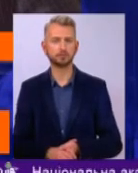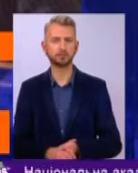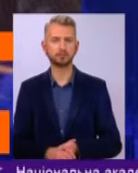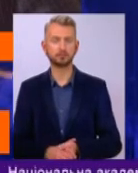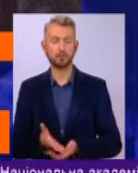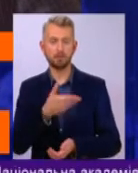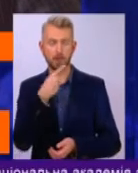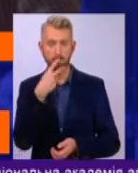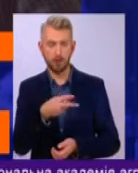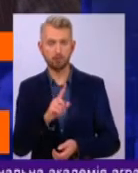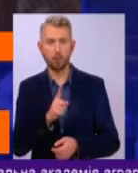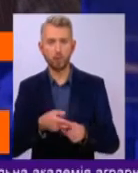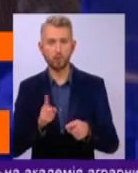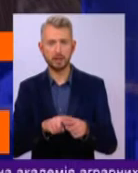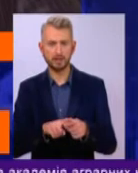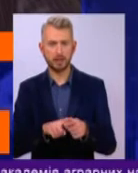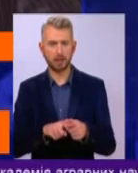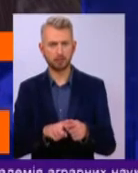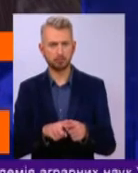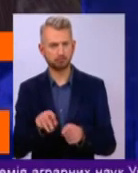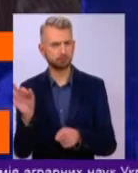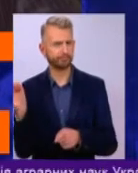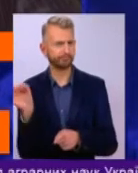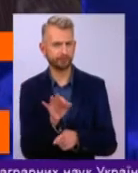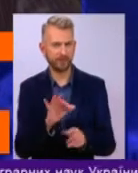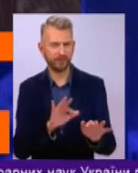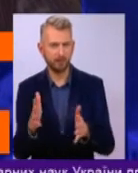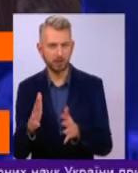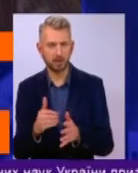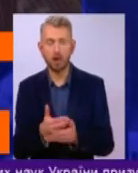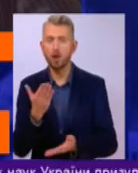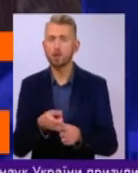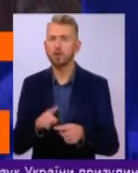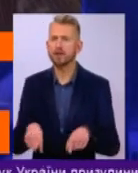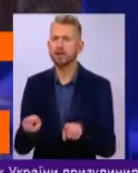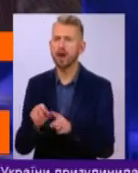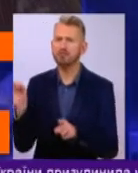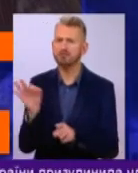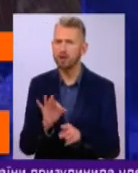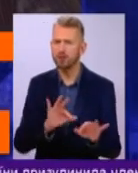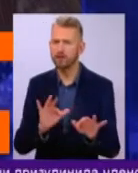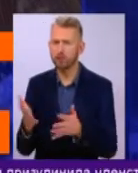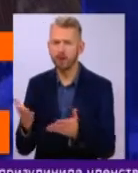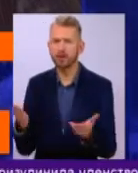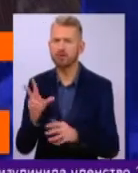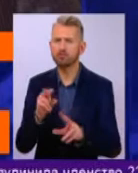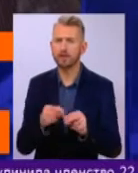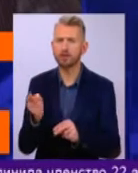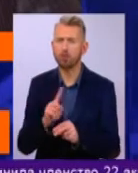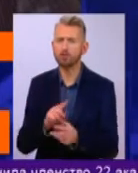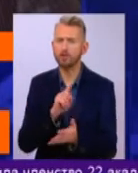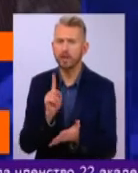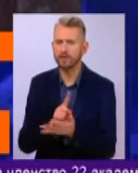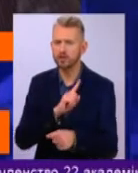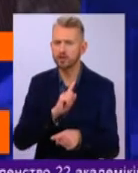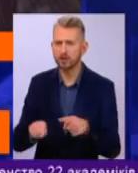Ми бачимо, що це не поодинокі випадки, а це почалася. Якщо це так часто відбувається, то які шанси того, що вдасться